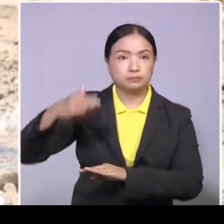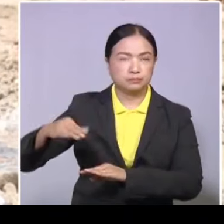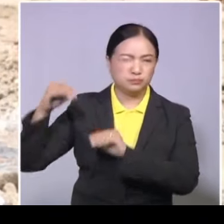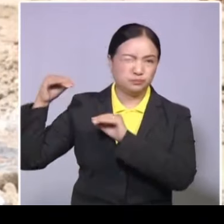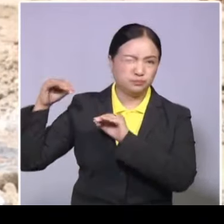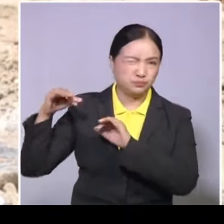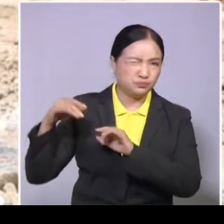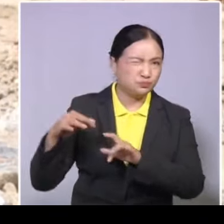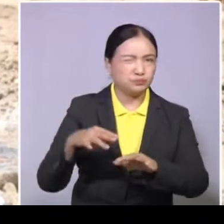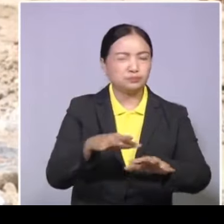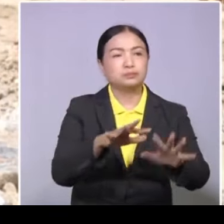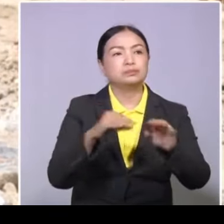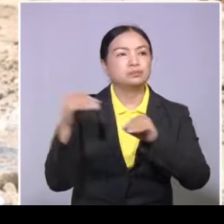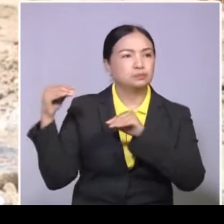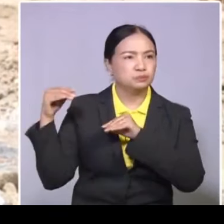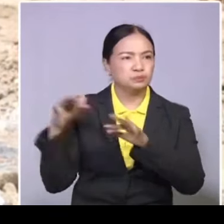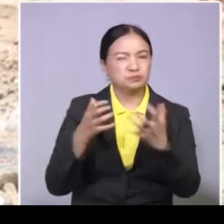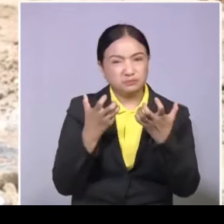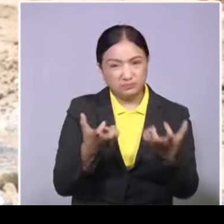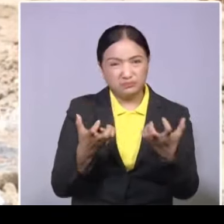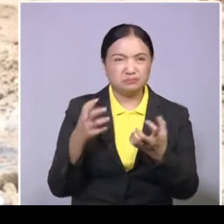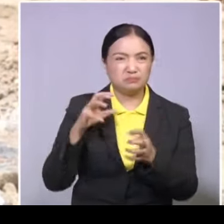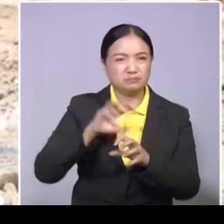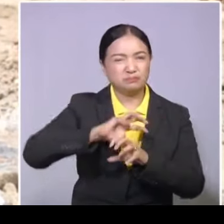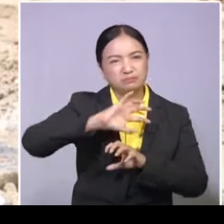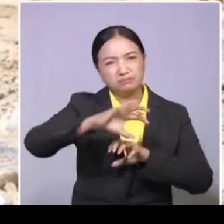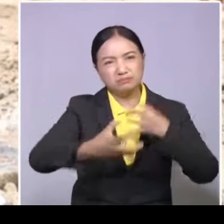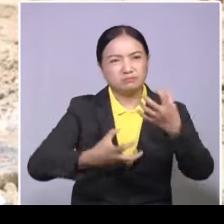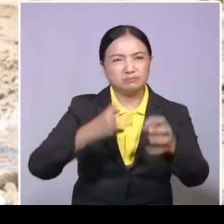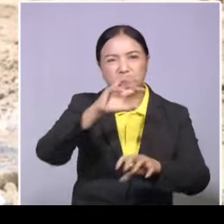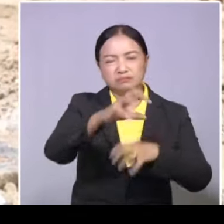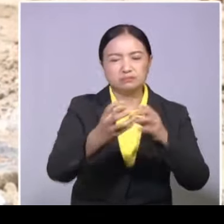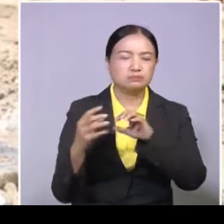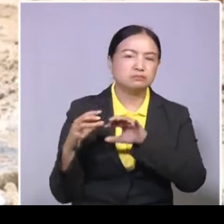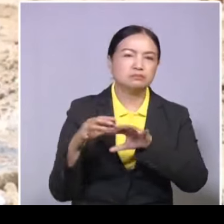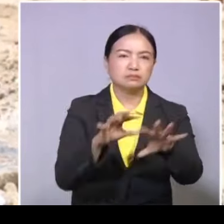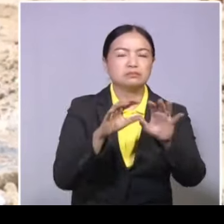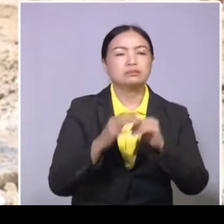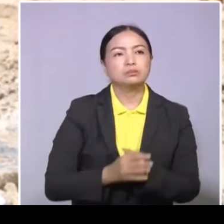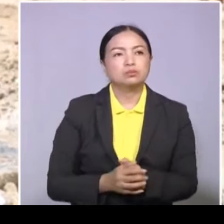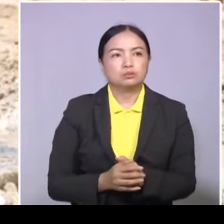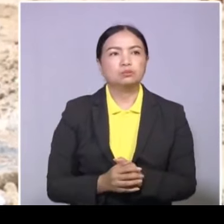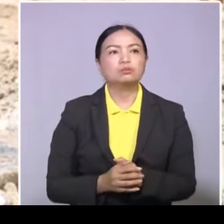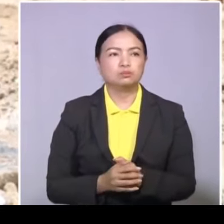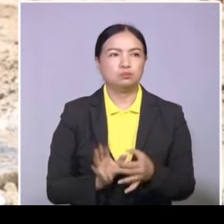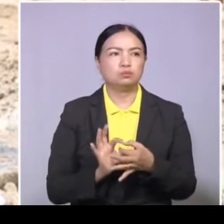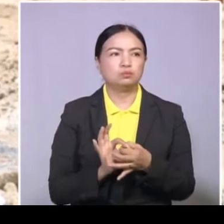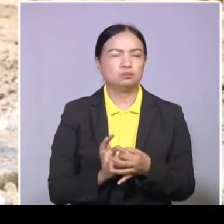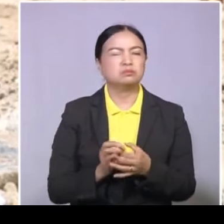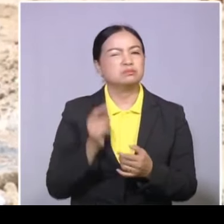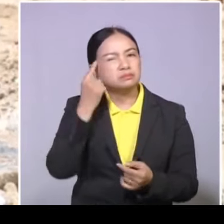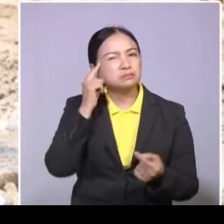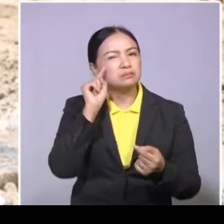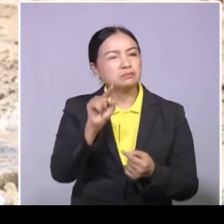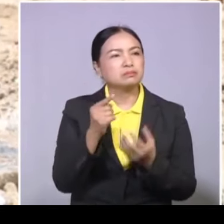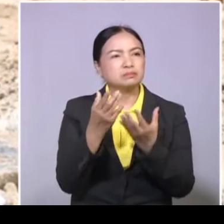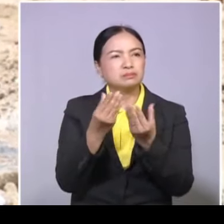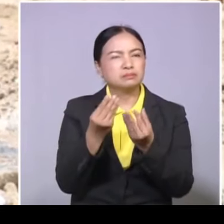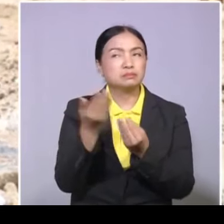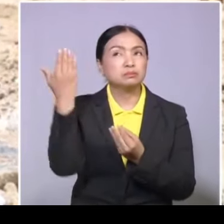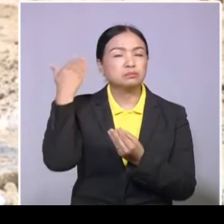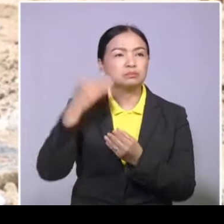าแรงๆเนี่ยจะหอบเอาหินภูเขาเหล่านี้เนี่ยลงไปด้วยหรือไม่เรื่องนี้ทำให้นึกถึงเหตุการณ์ดินโคลนถล่มที่เขาพน